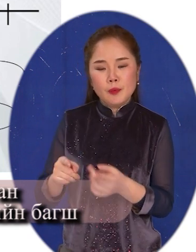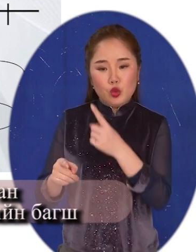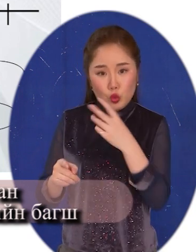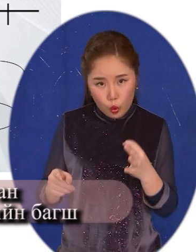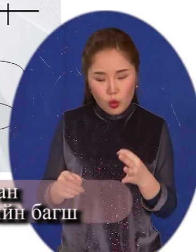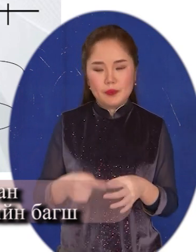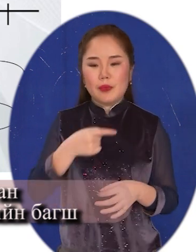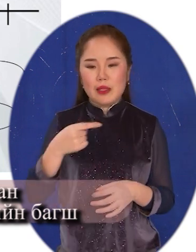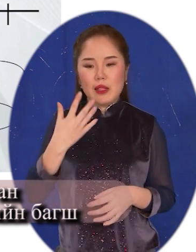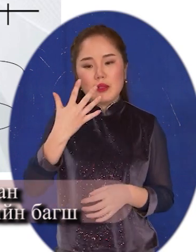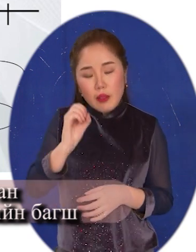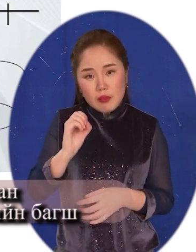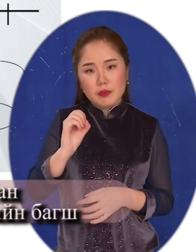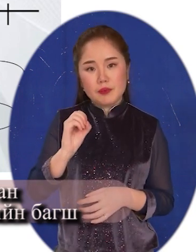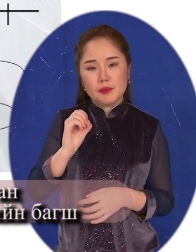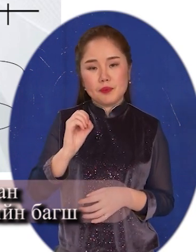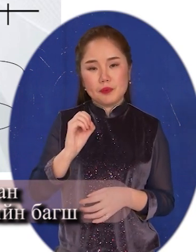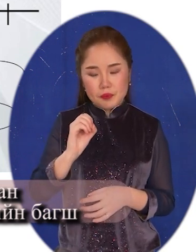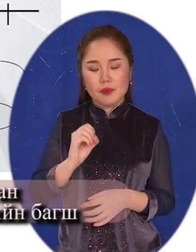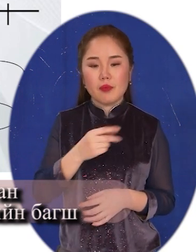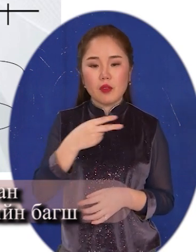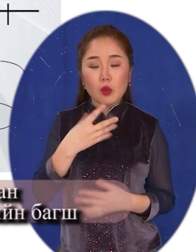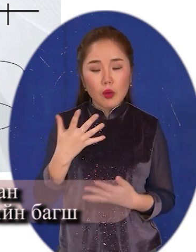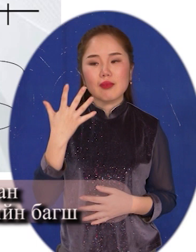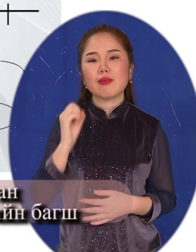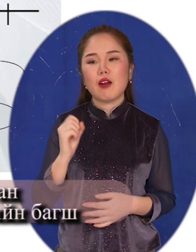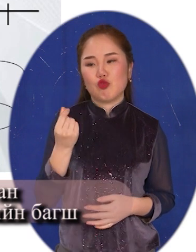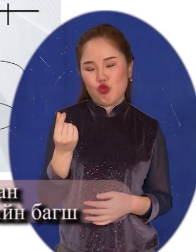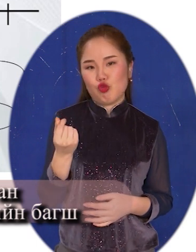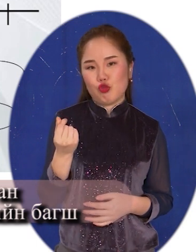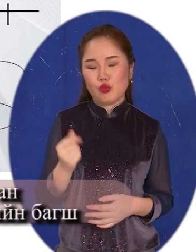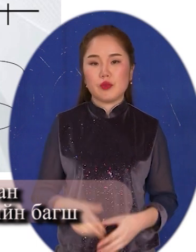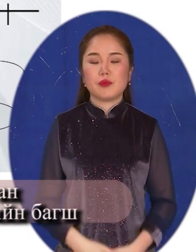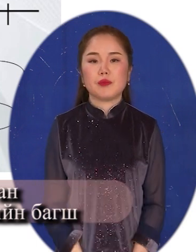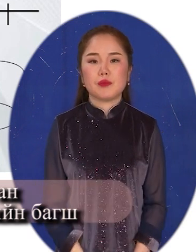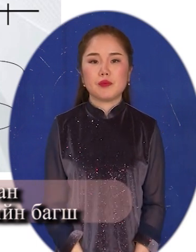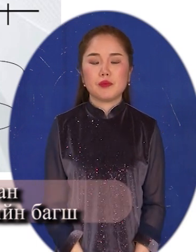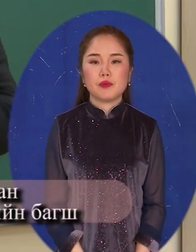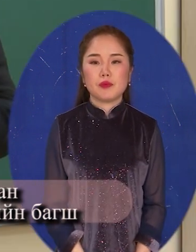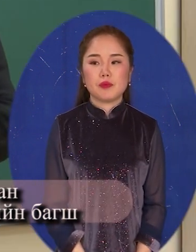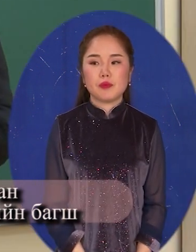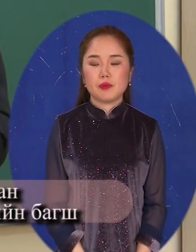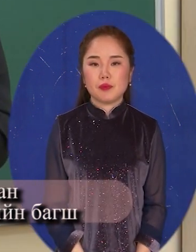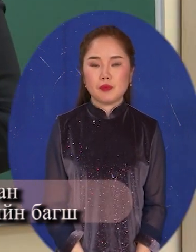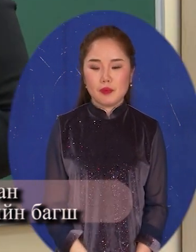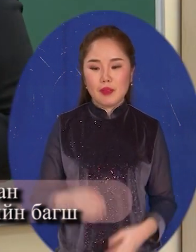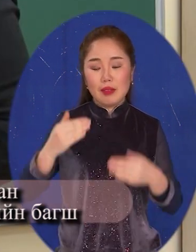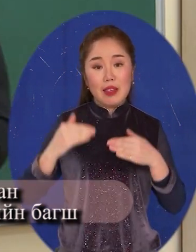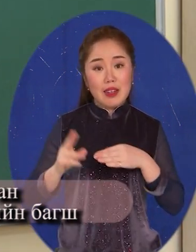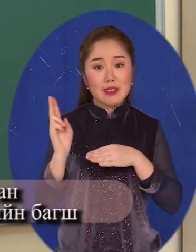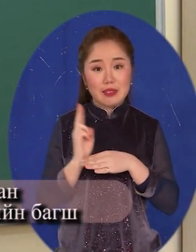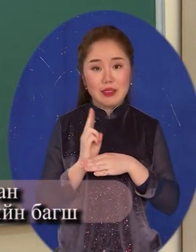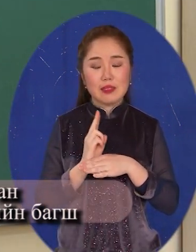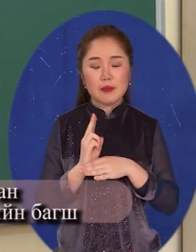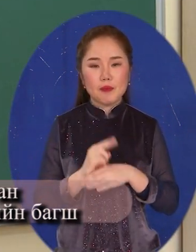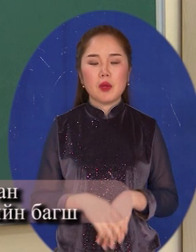алайық. Неше төгрік қалады? 100 төгрік, 100-ден 50 төгрікті кемітіп алсақ, 50 төгрік қалады. Неше төгрік қалады екен?